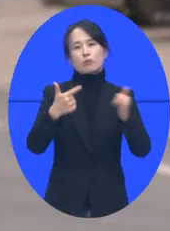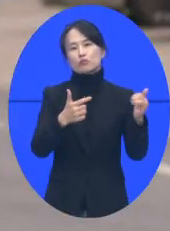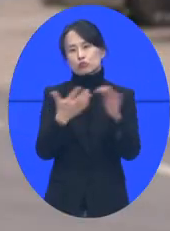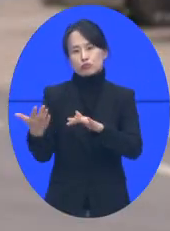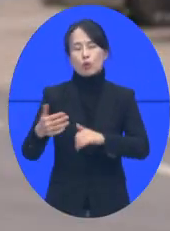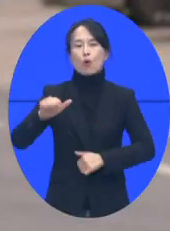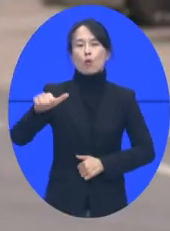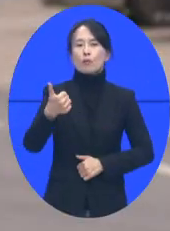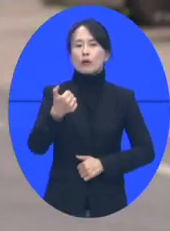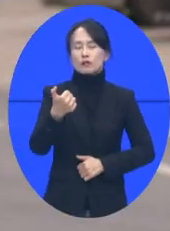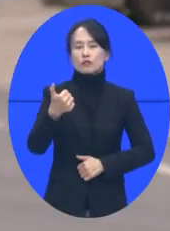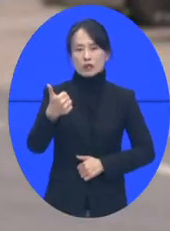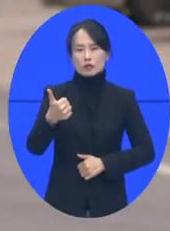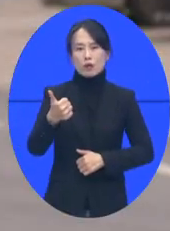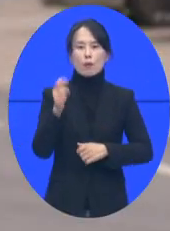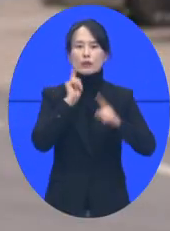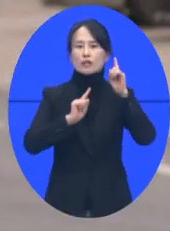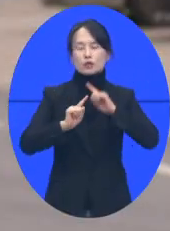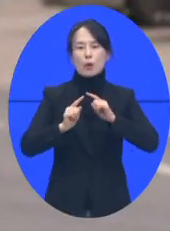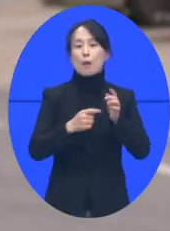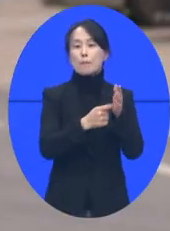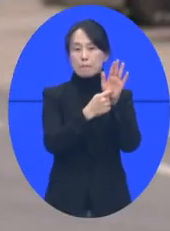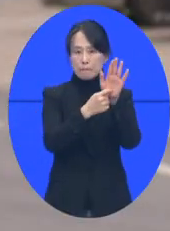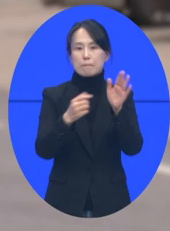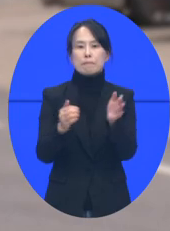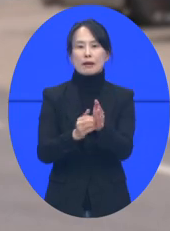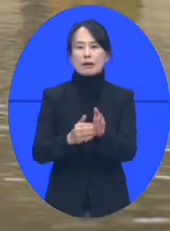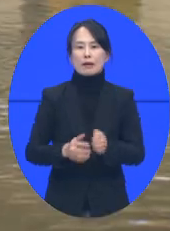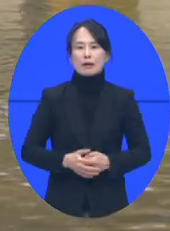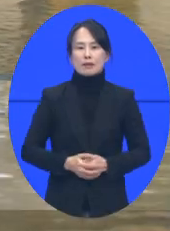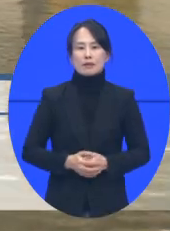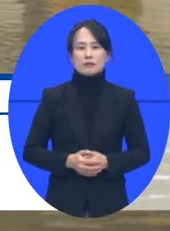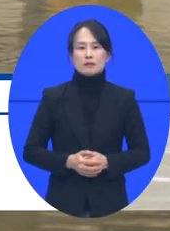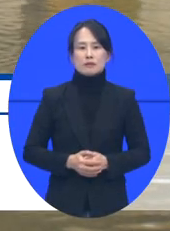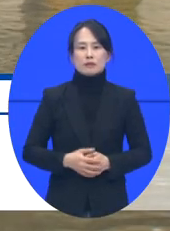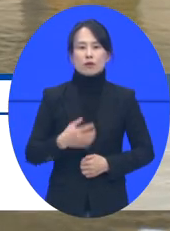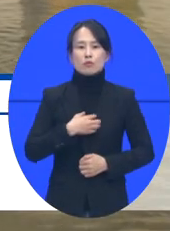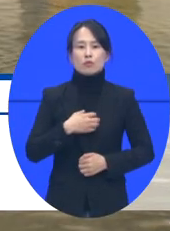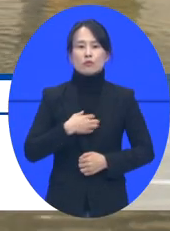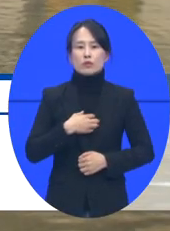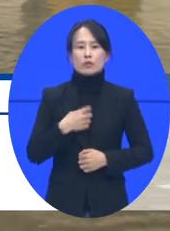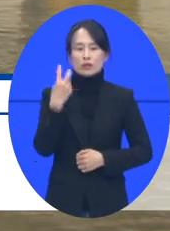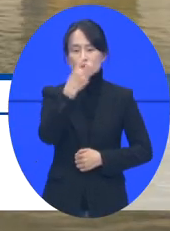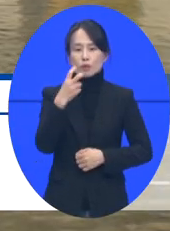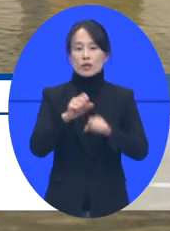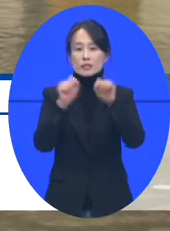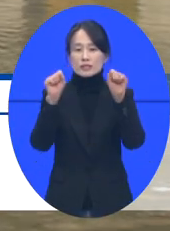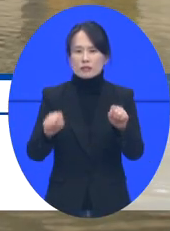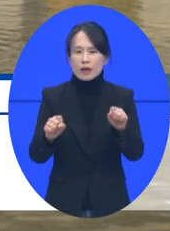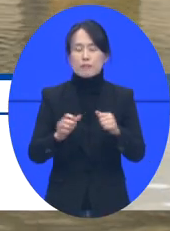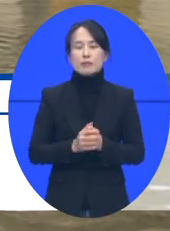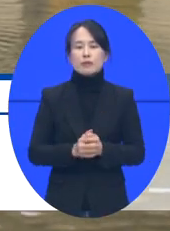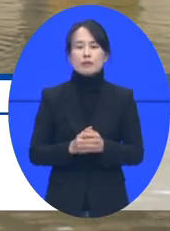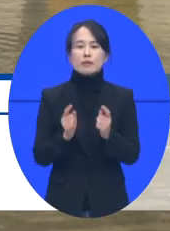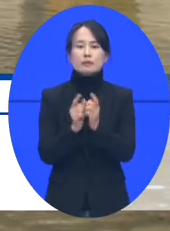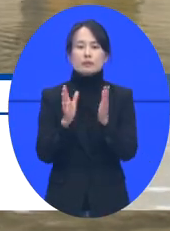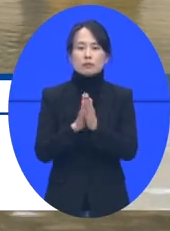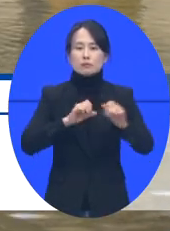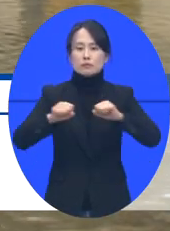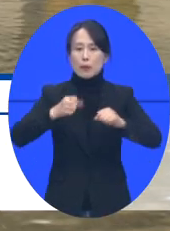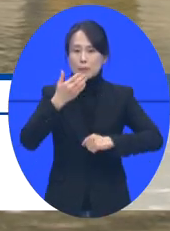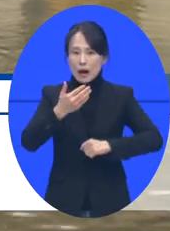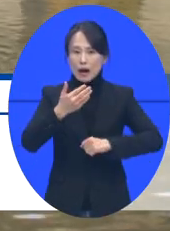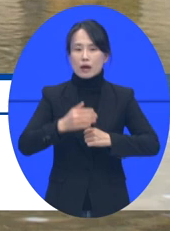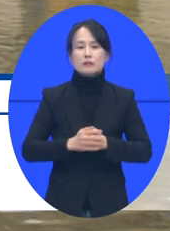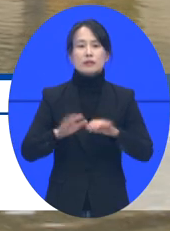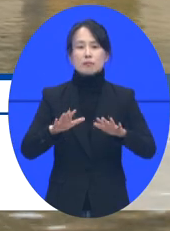500명이 부상을 당한 것으로 나타났기 때문입니다 유기 관리 매뉴얼이 현장에서 정상 작동하는지